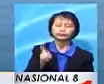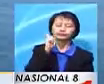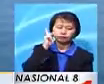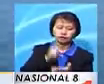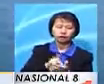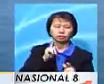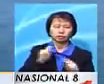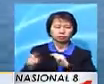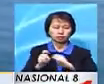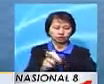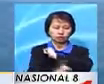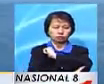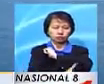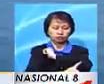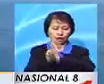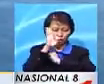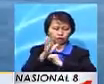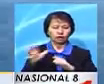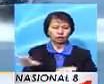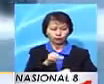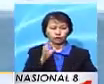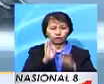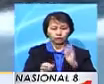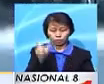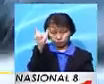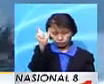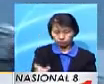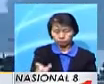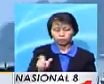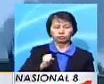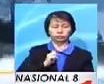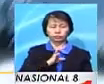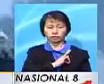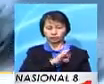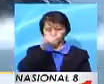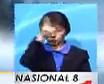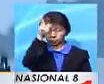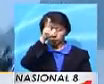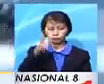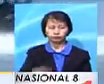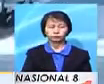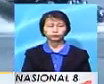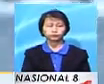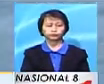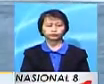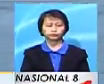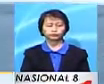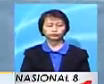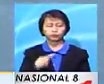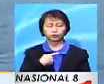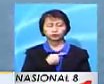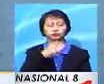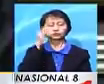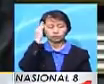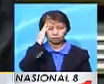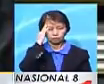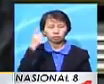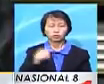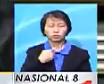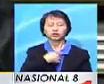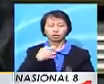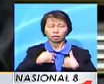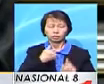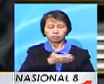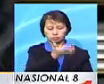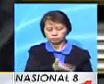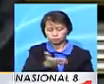tindakan undang-undang akan diambil walaupun dia seorang penjawat awam. Kita tahu bahawa biarpun kita mempunyai aset